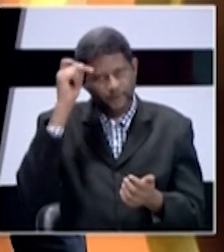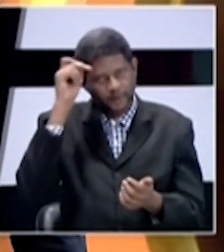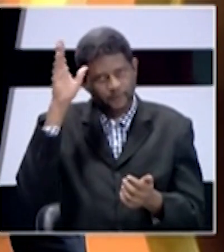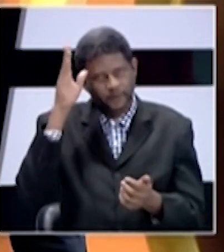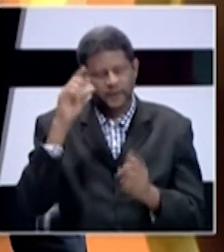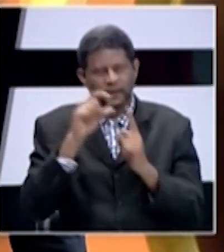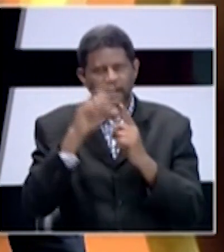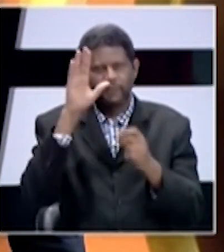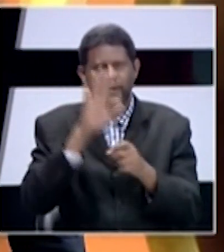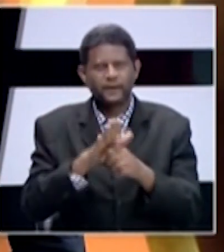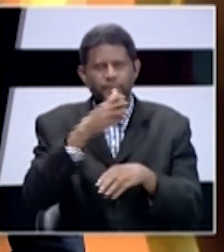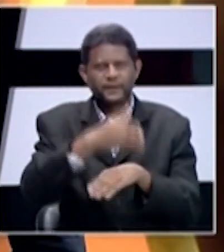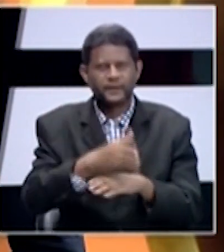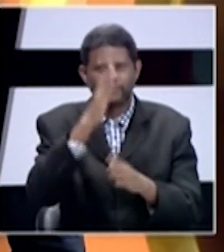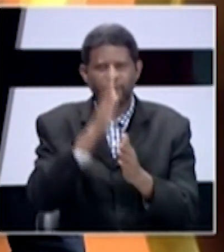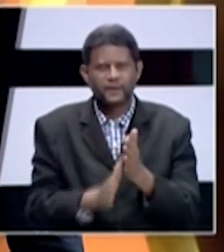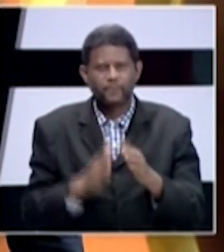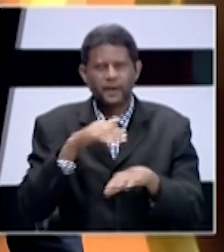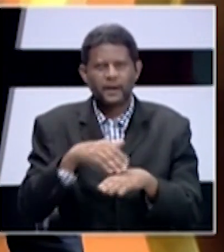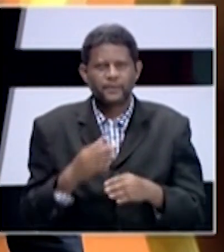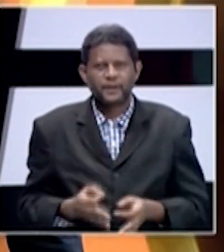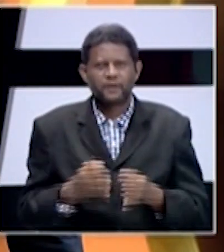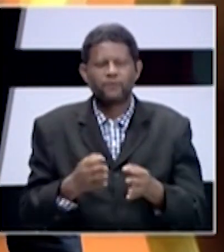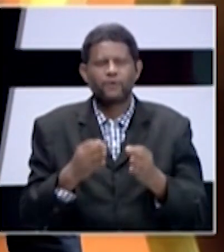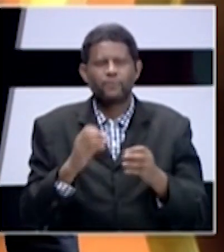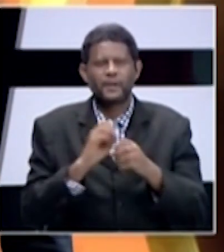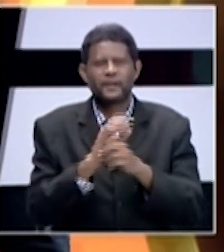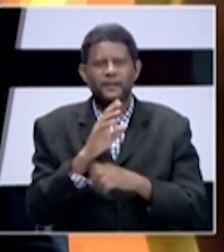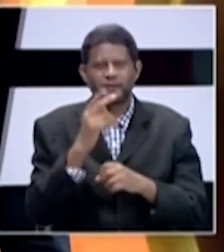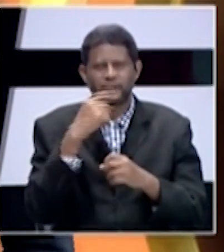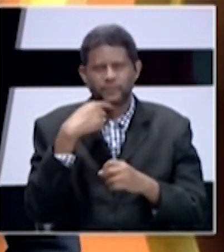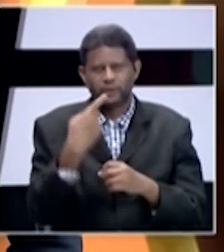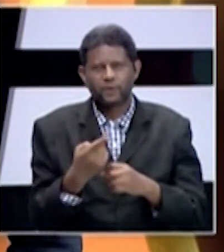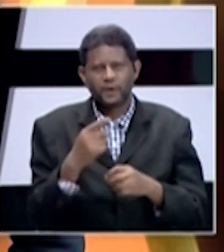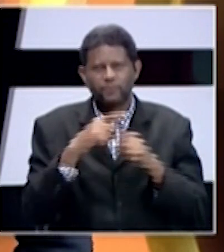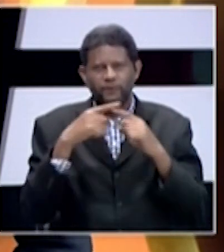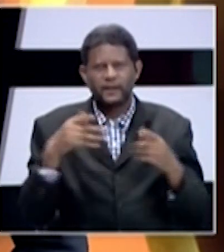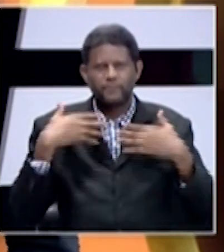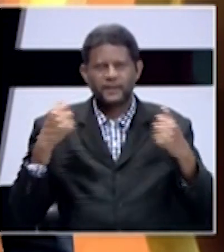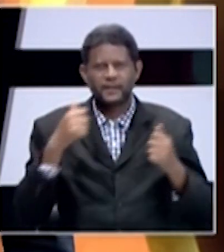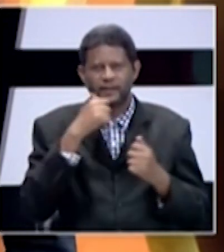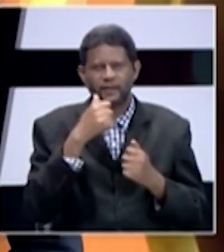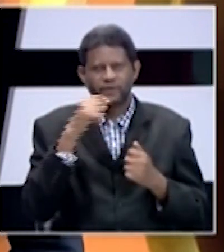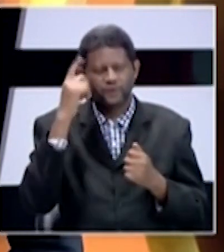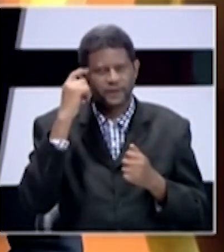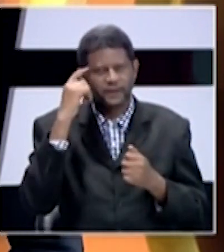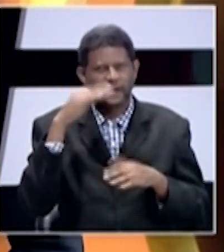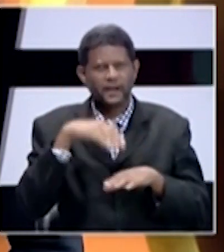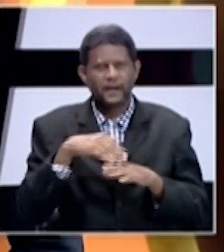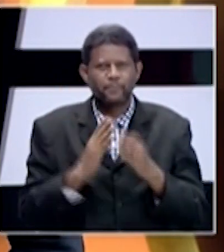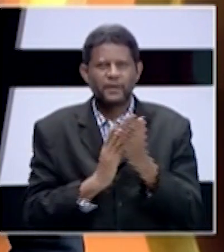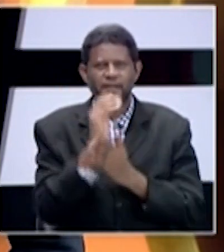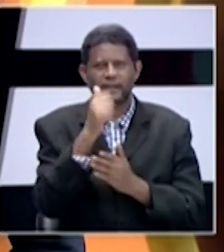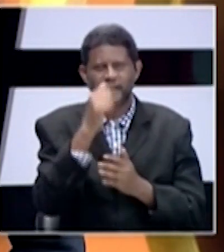ميكيل قال محلا دحر مفتزم أبي زحلف ومال أختي كام زبلو بفلاي من إسين دك عنسيون تقراي أبي مسال